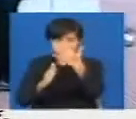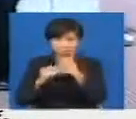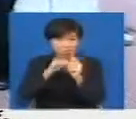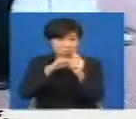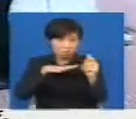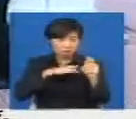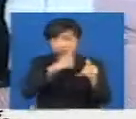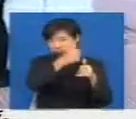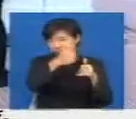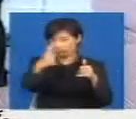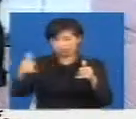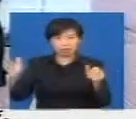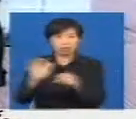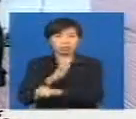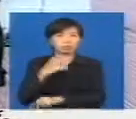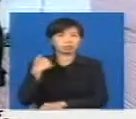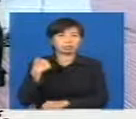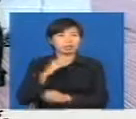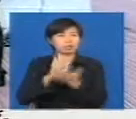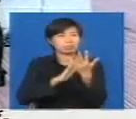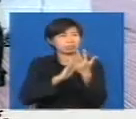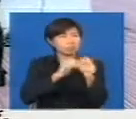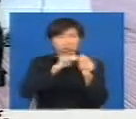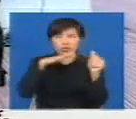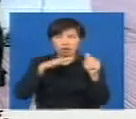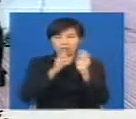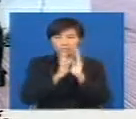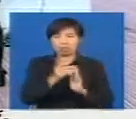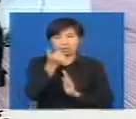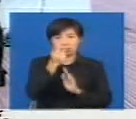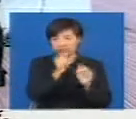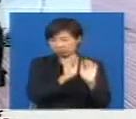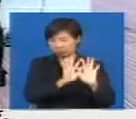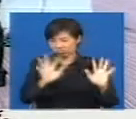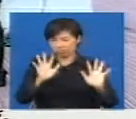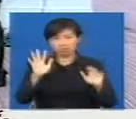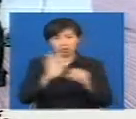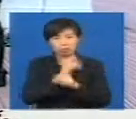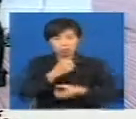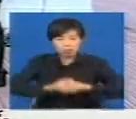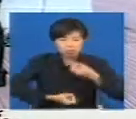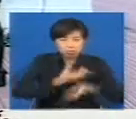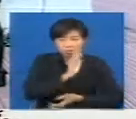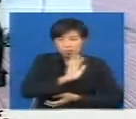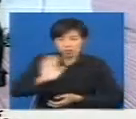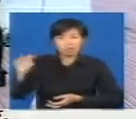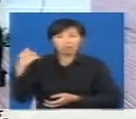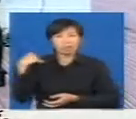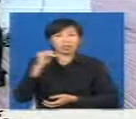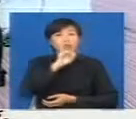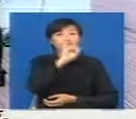นเลย ที่เราเมื่อกี้ได้คุยกัน ที่ได้คุย11ท่านเนี่ย ซึ่งน่าสนใจมากนะ นั่นแหละก็เชิญติดตามด้วยนะฮะวัน